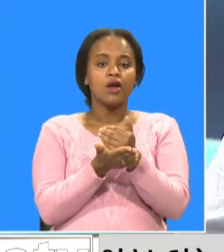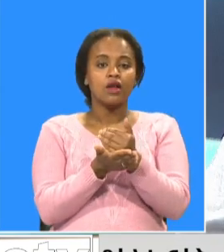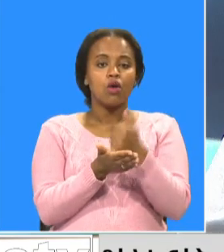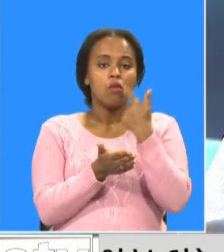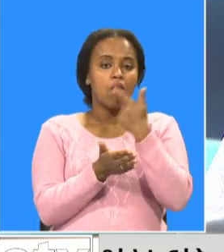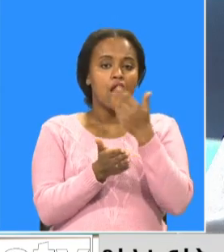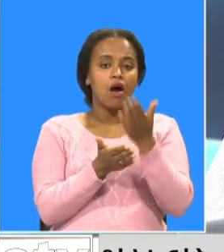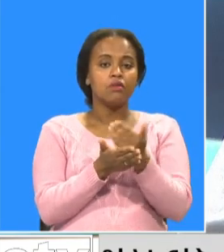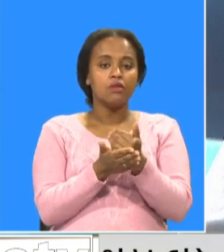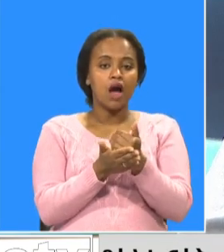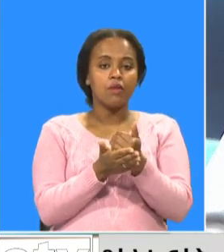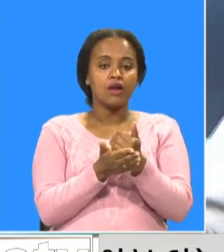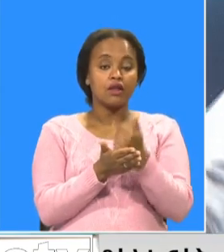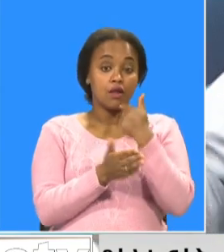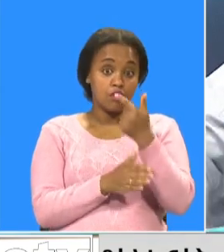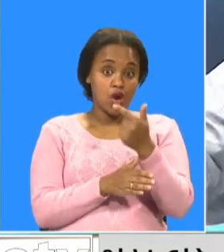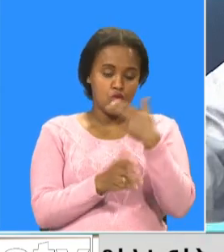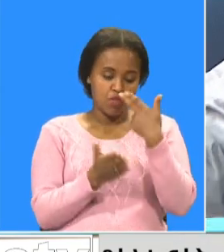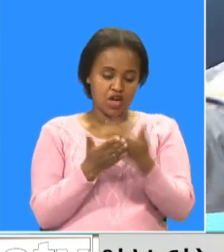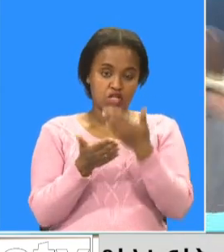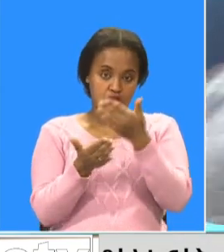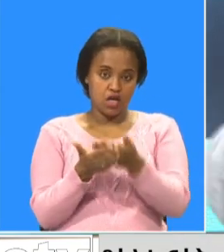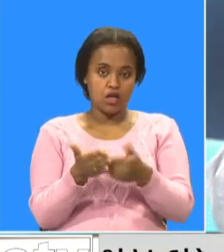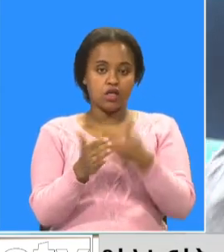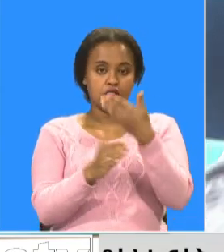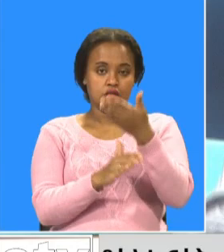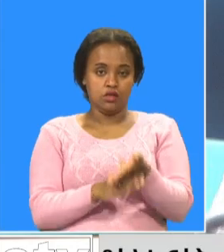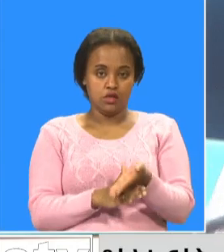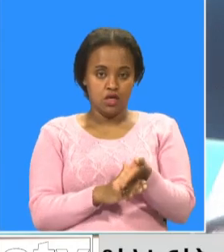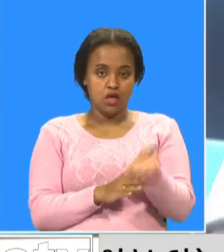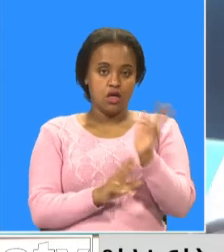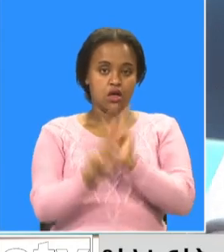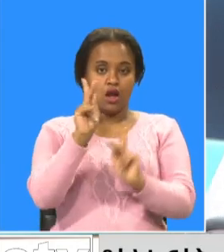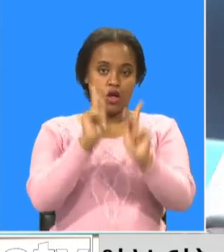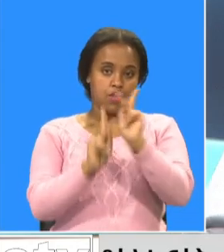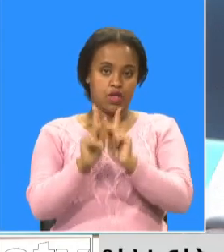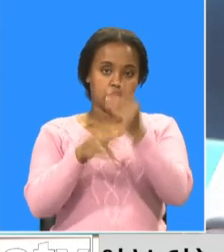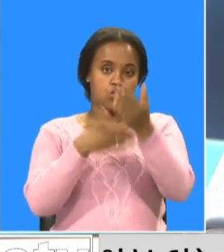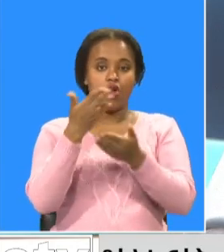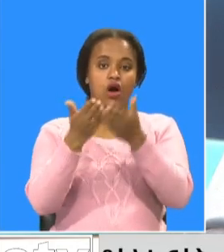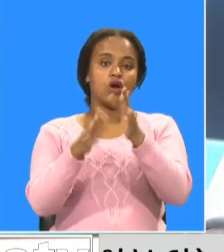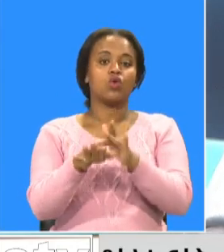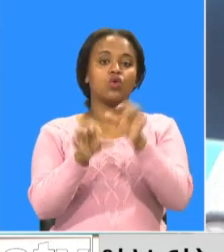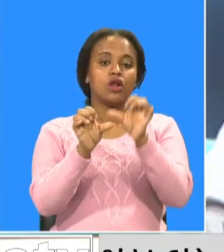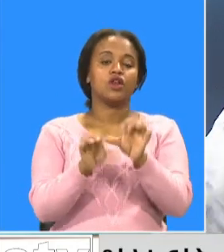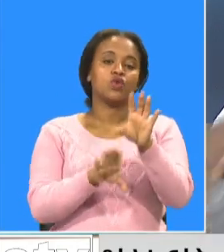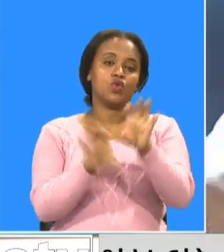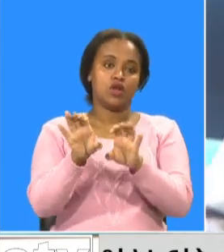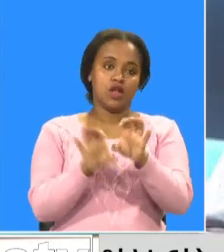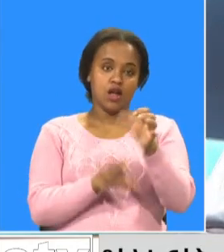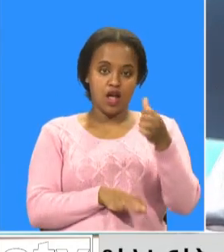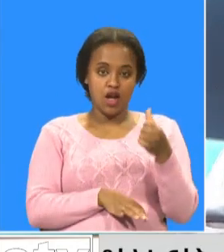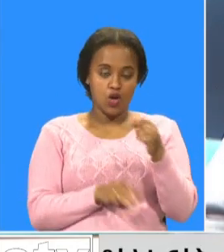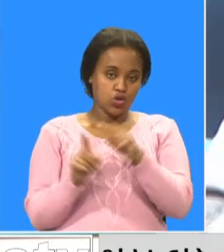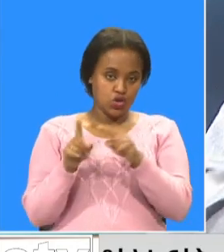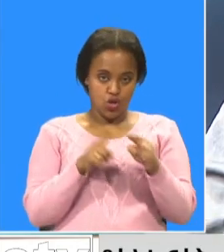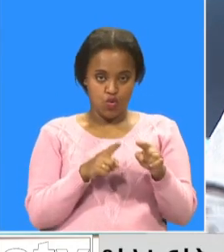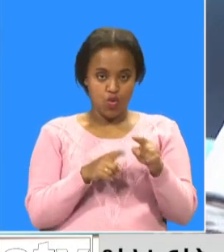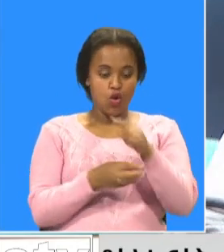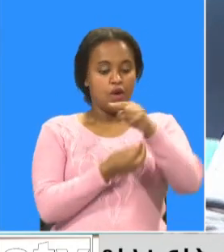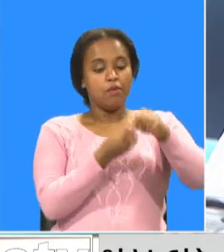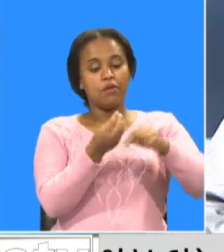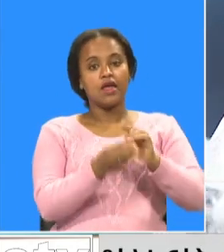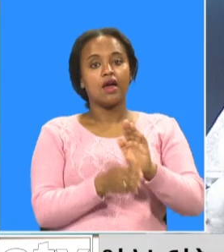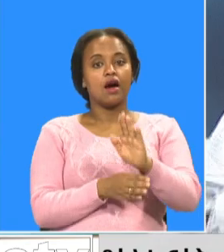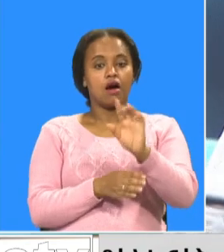ሙሉ መረጃዎች ይቀርባሉ። በዛ መሰረት ህብረተሰቡ ላይ ለህብረተሰቡ አገልግሎት ላይ እንዲውሉ ይደረጋል። ሌሎች ደግሞ